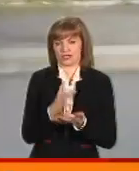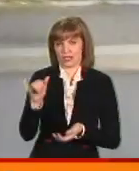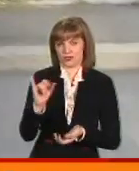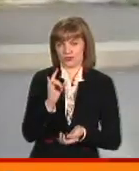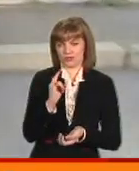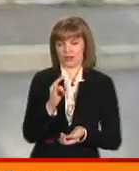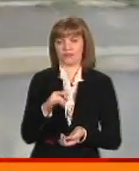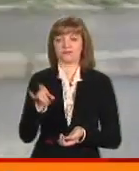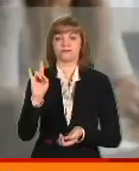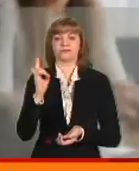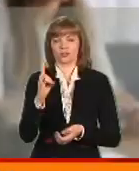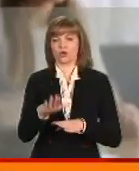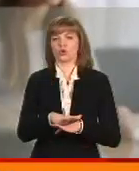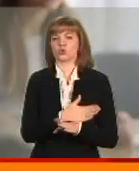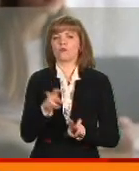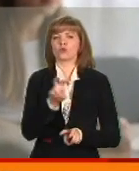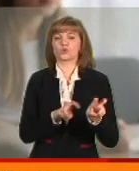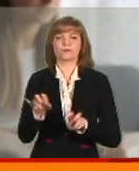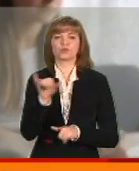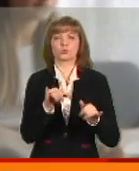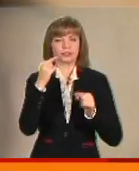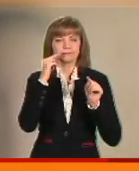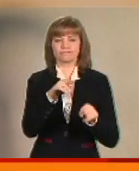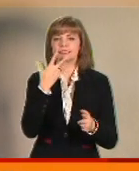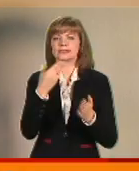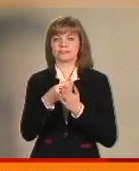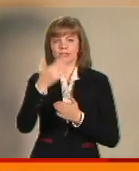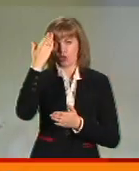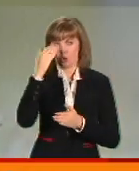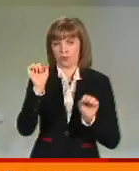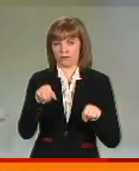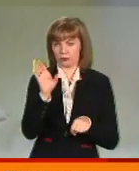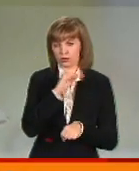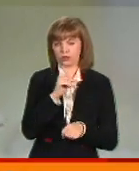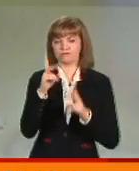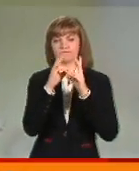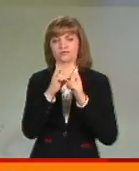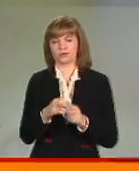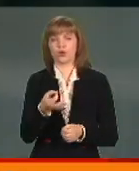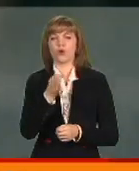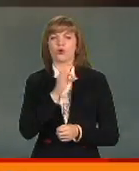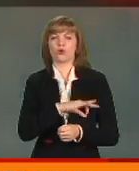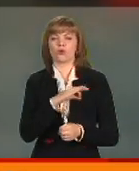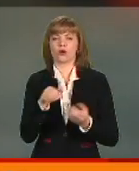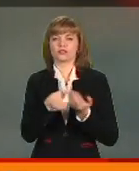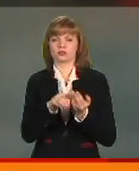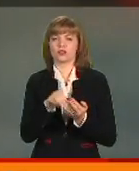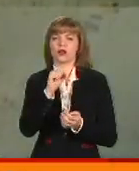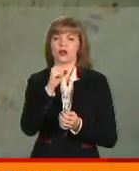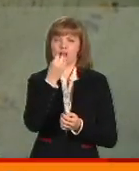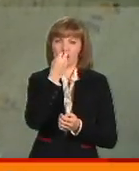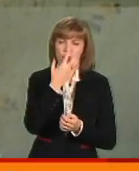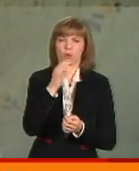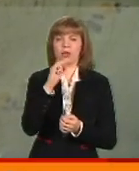Ростислава. Ростислав довго шукав, куди спрямувати свій науковий потенціал. Досліджував корисні властивості то алоє,